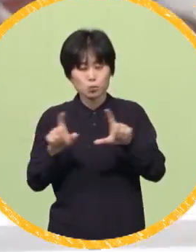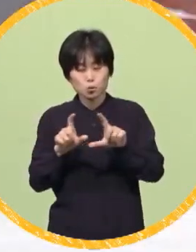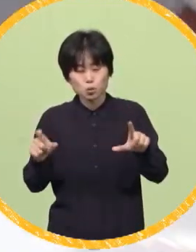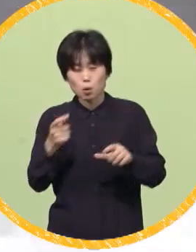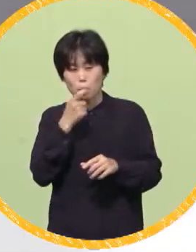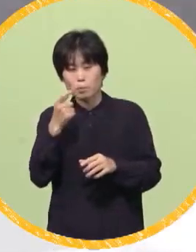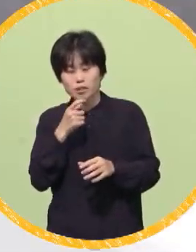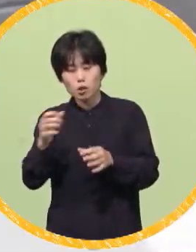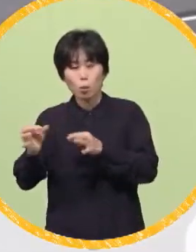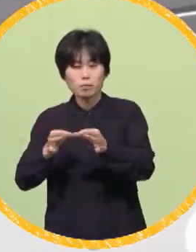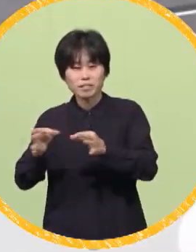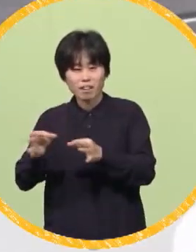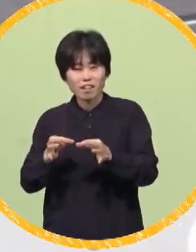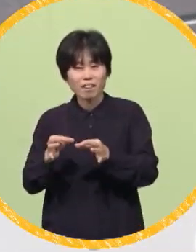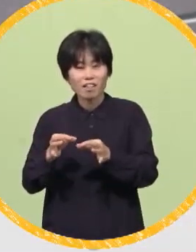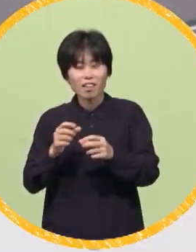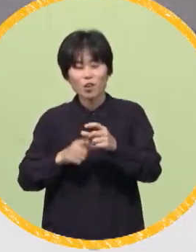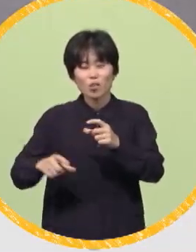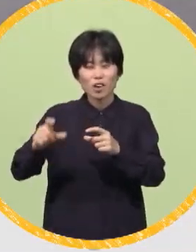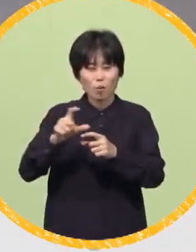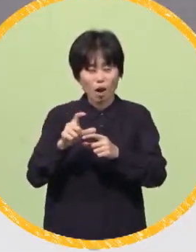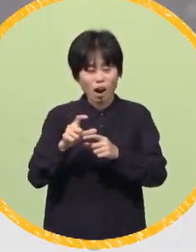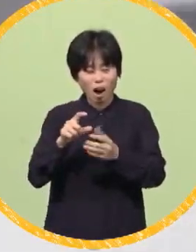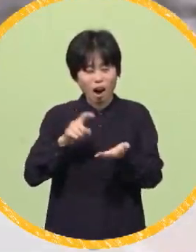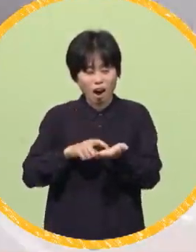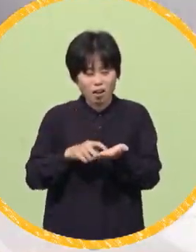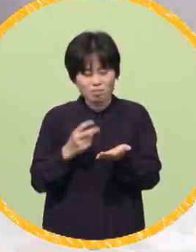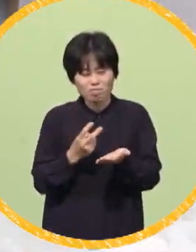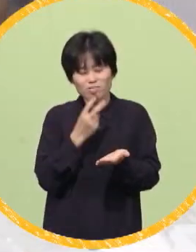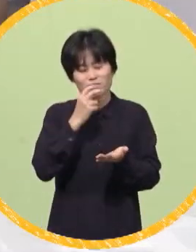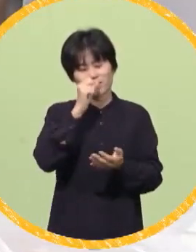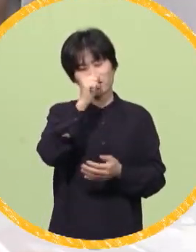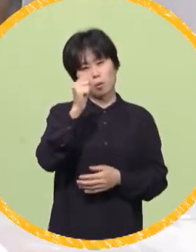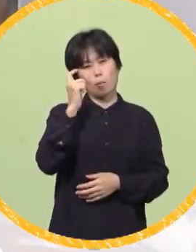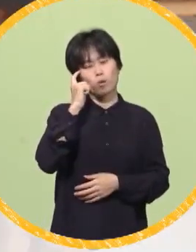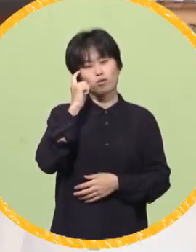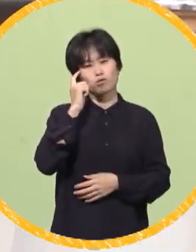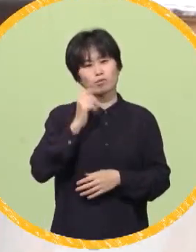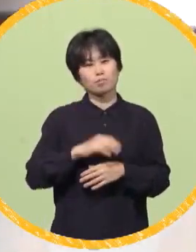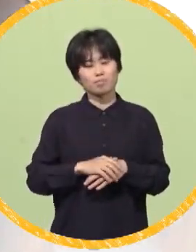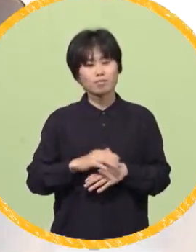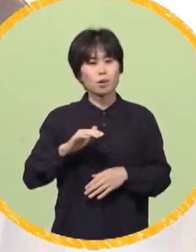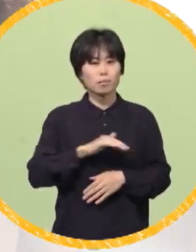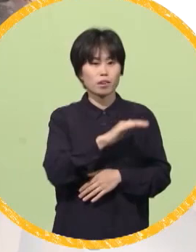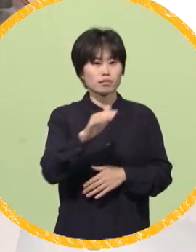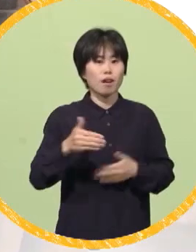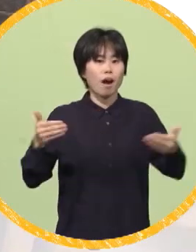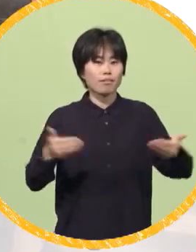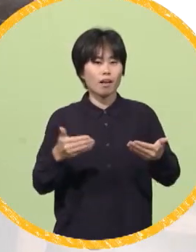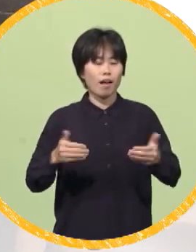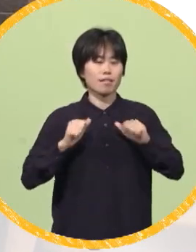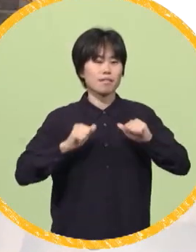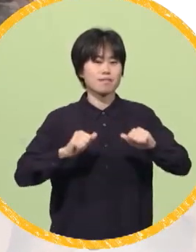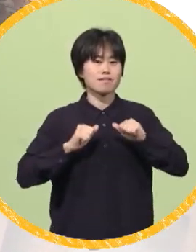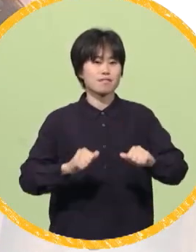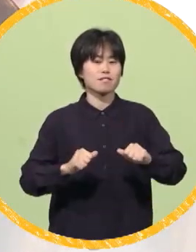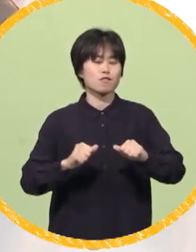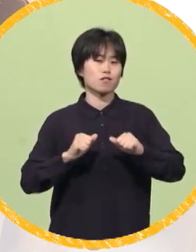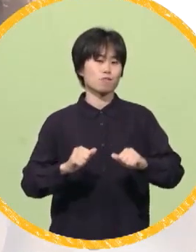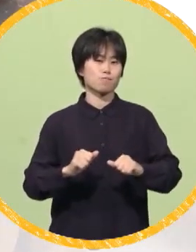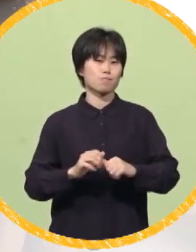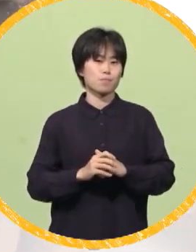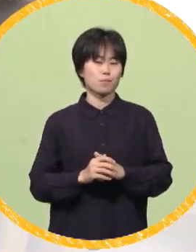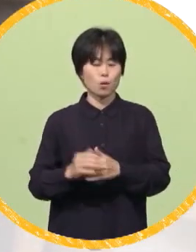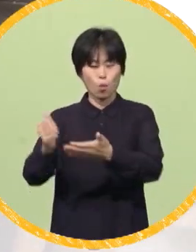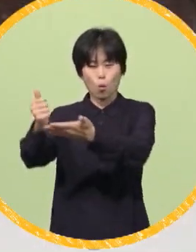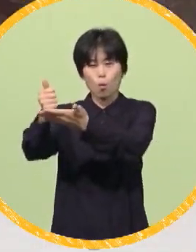さんとも比べるとピザの、あ、生地の香りが 本当に、こうやって皆さん働いていて生き生きとしてらっしゃって、はい、でお